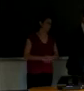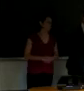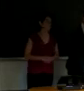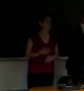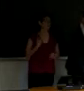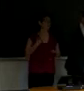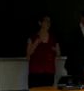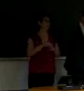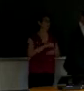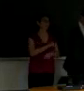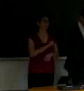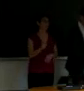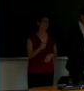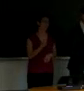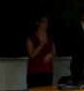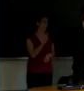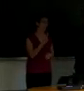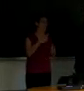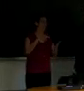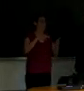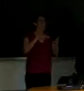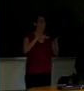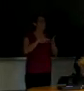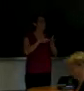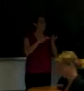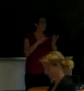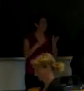aggiungo soltanto che oltre alla tecnologia,